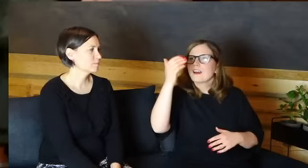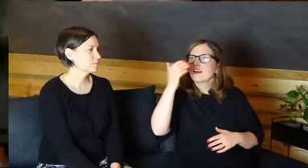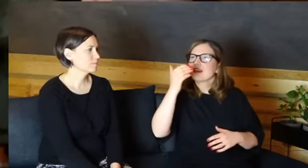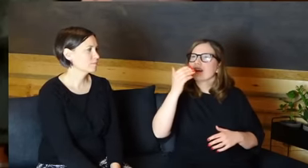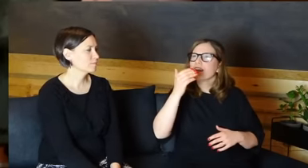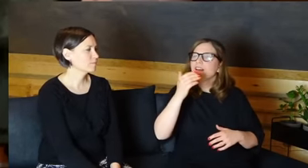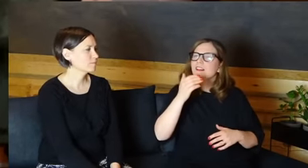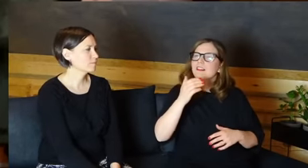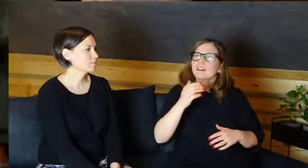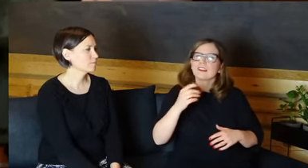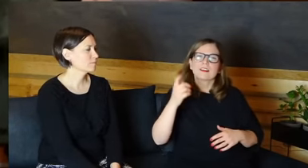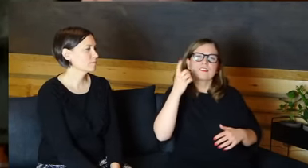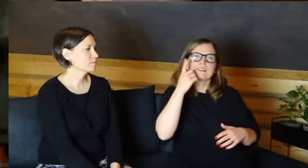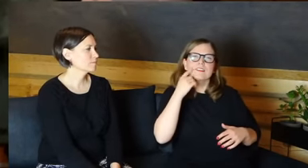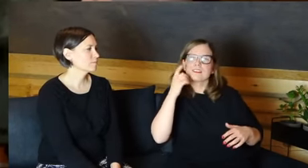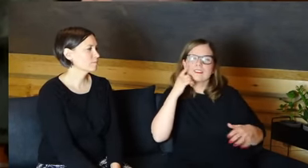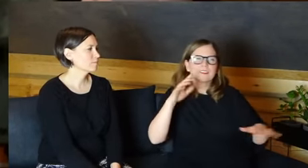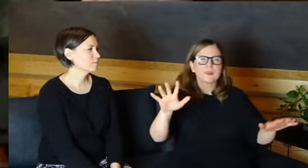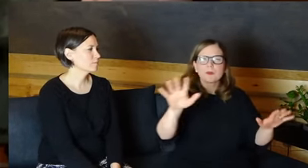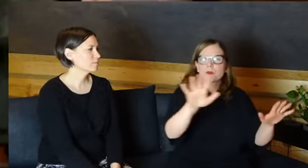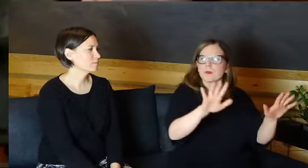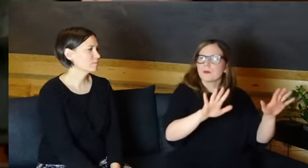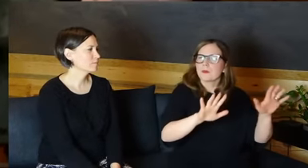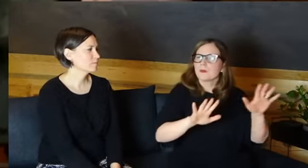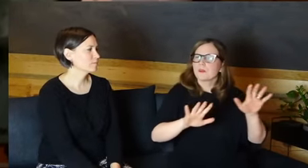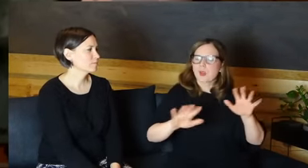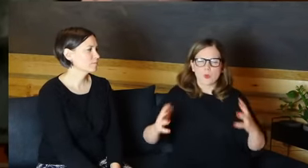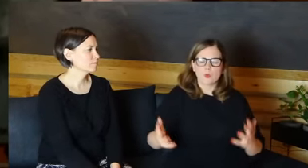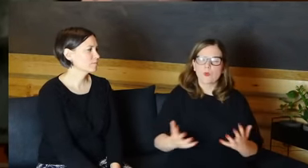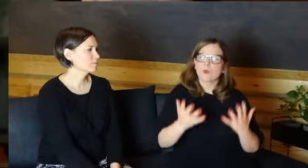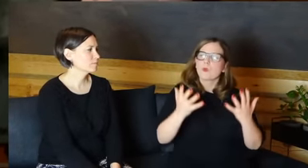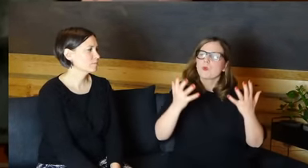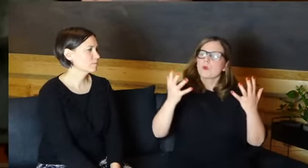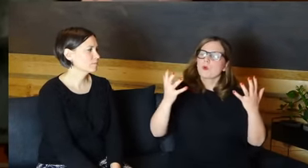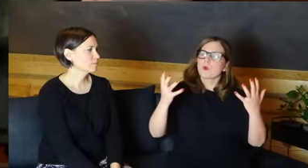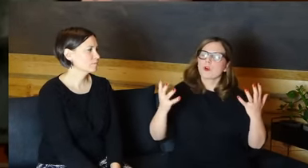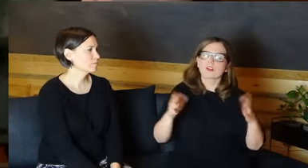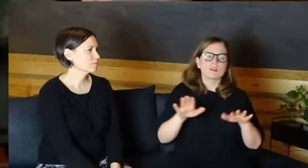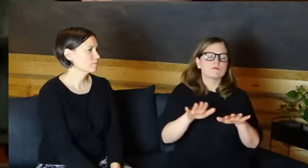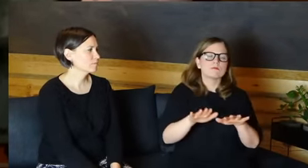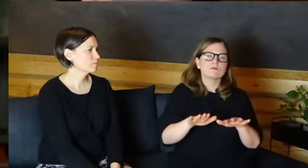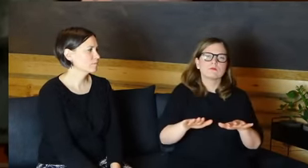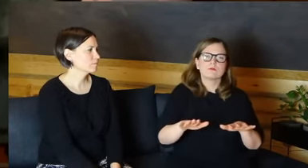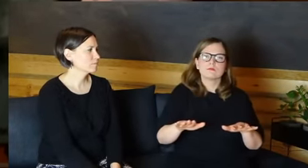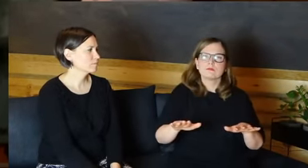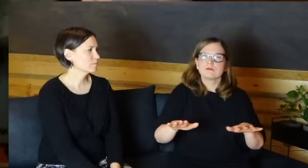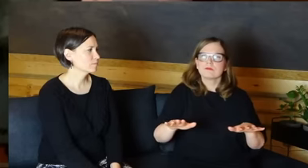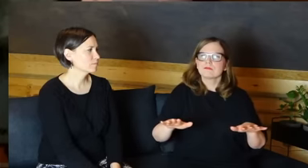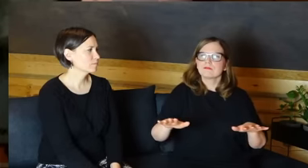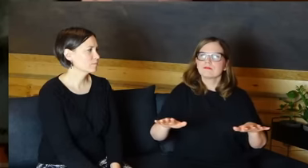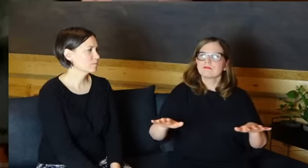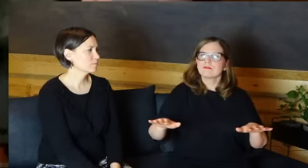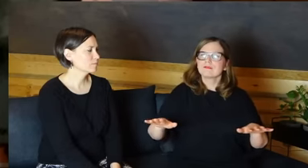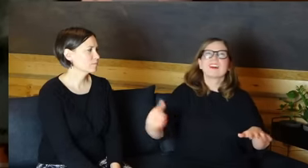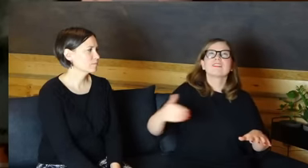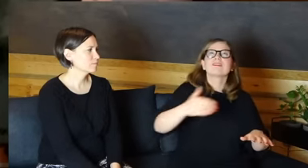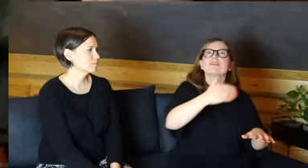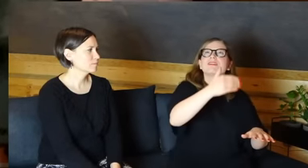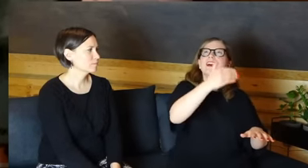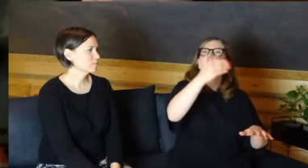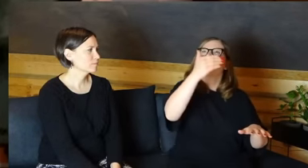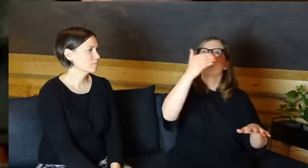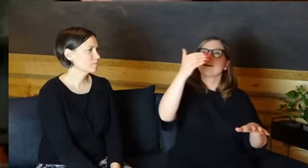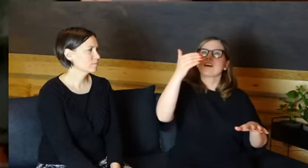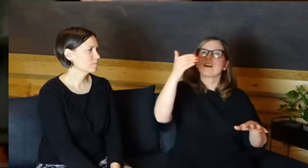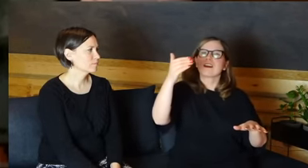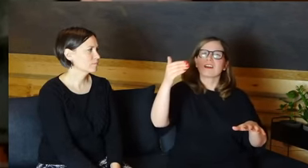illan siniluolto vaiti hetkisen, ja tähti taivas